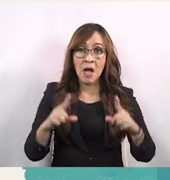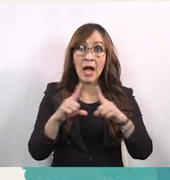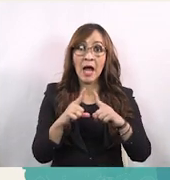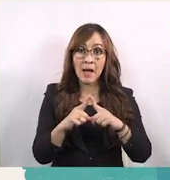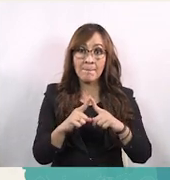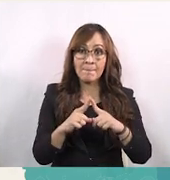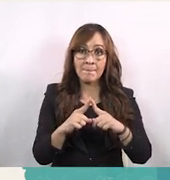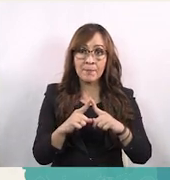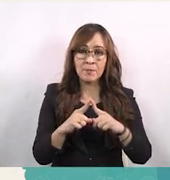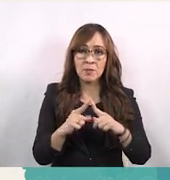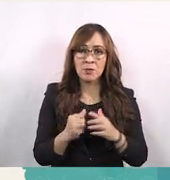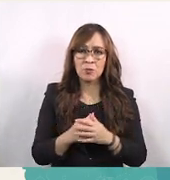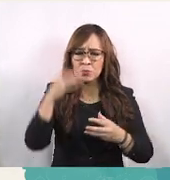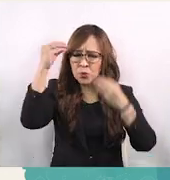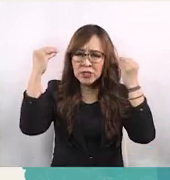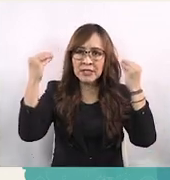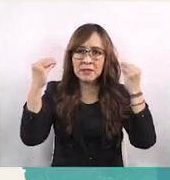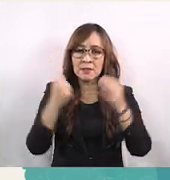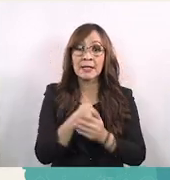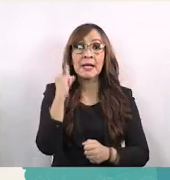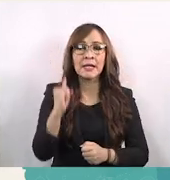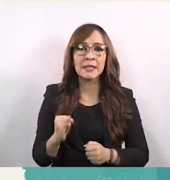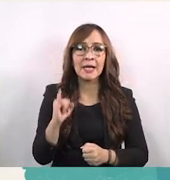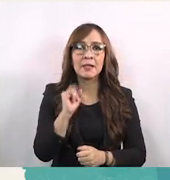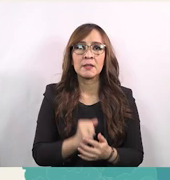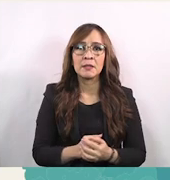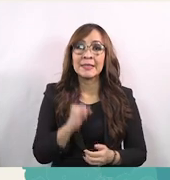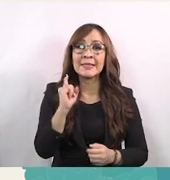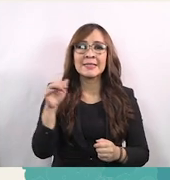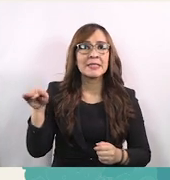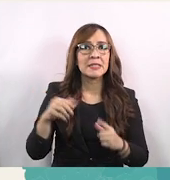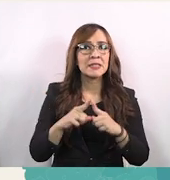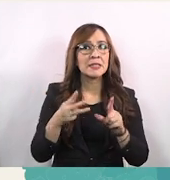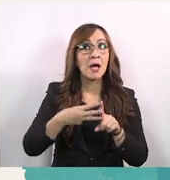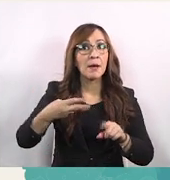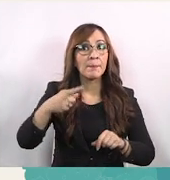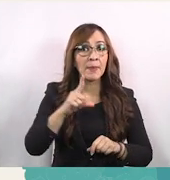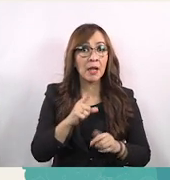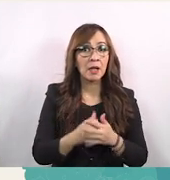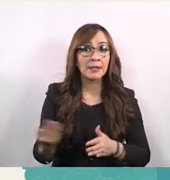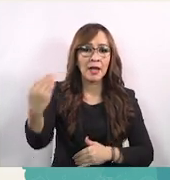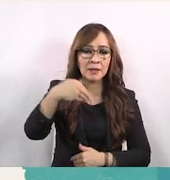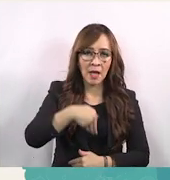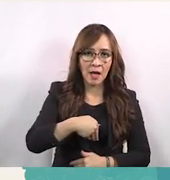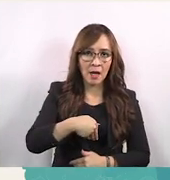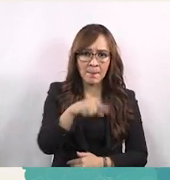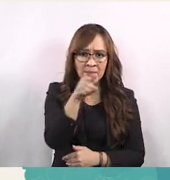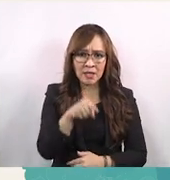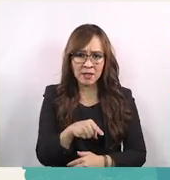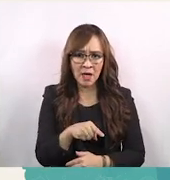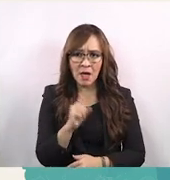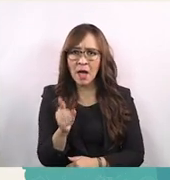Hai abses lo ganteng lagi sebel istrinya berkata kepadanya Apa sebabnya hatimu kesal sehingga engkau tidak makan hai